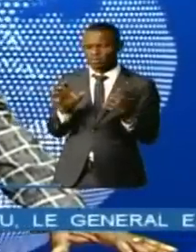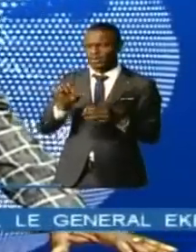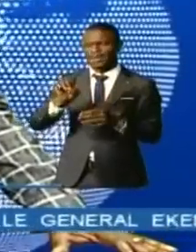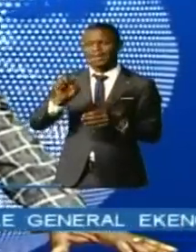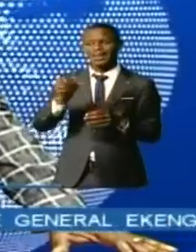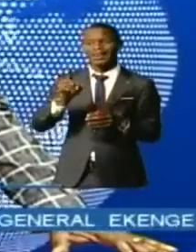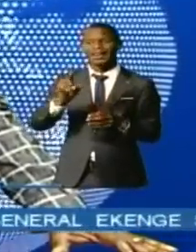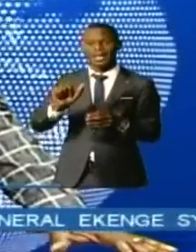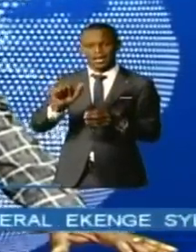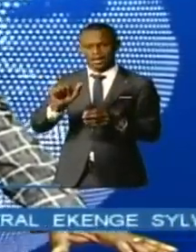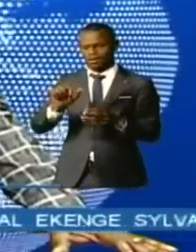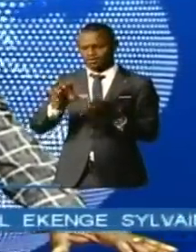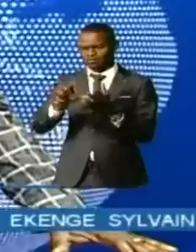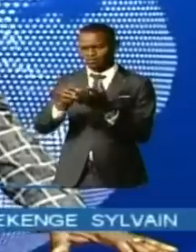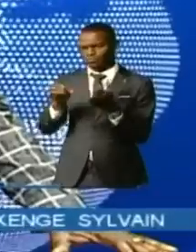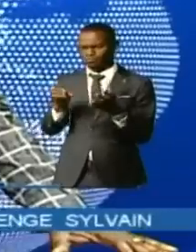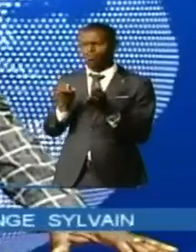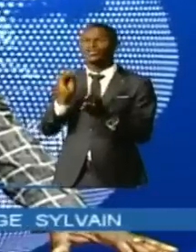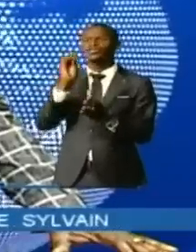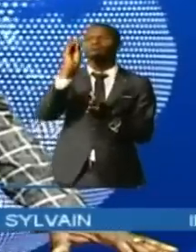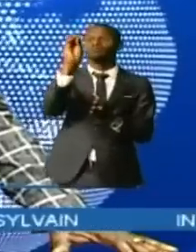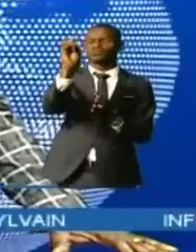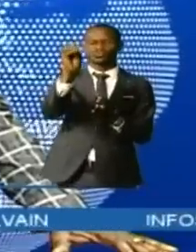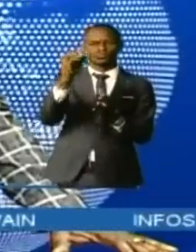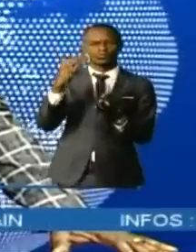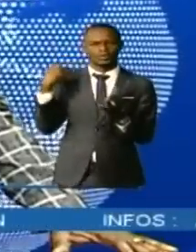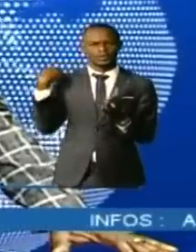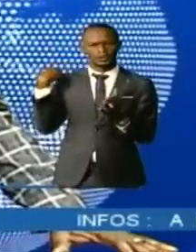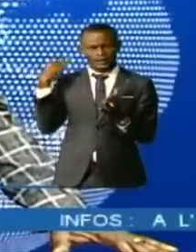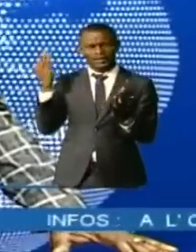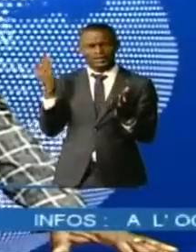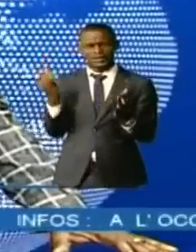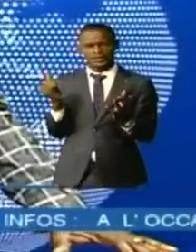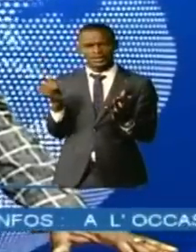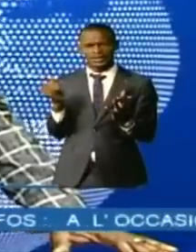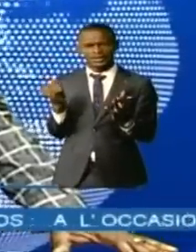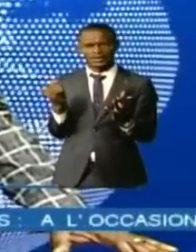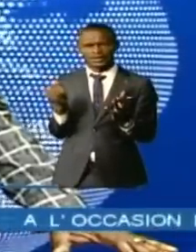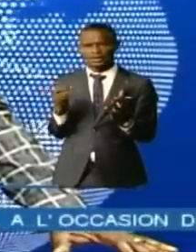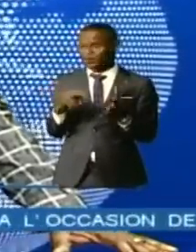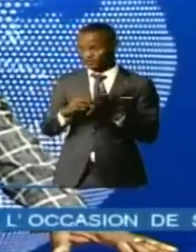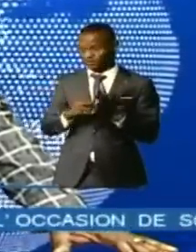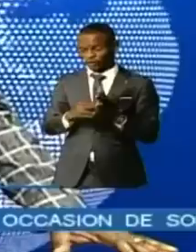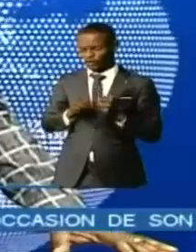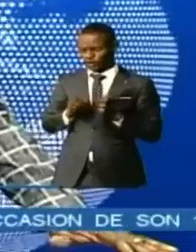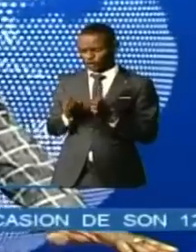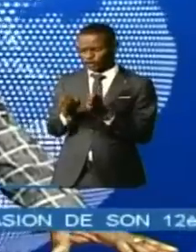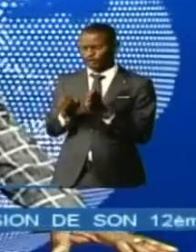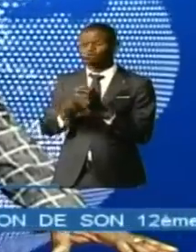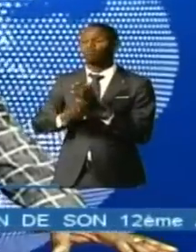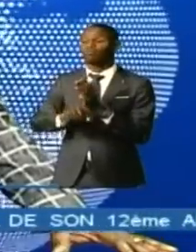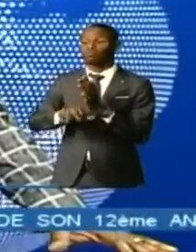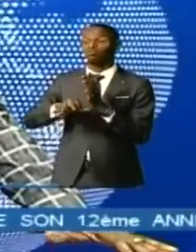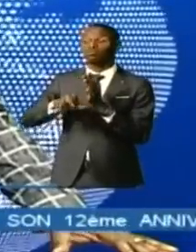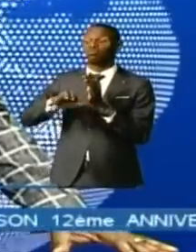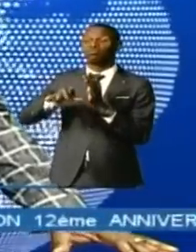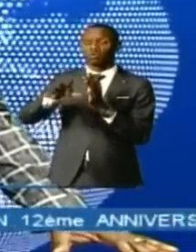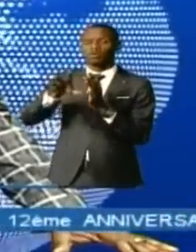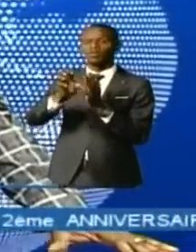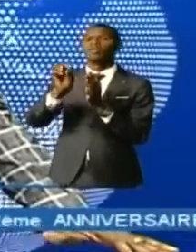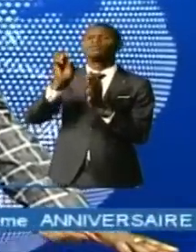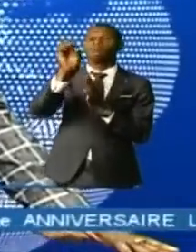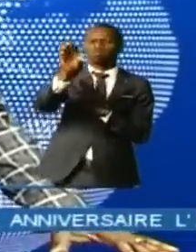l'État comme recette. C'est le processus de maximisation des recettes de l'État pour permettre à l'État justement de faire face à ses